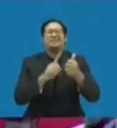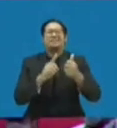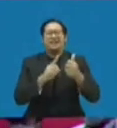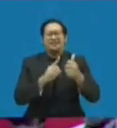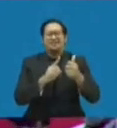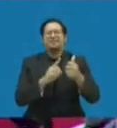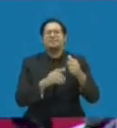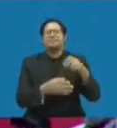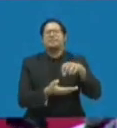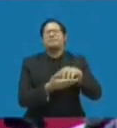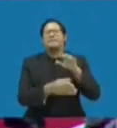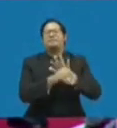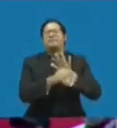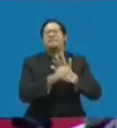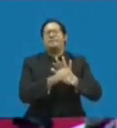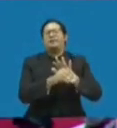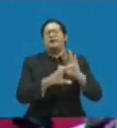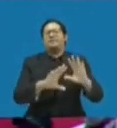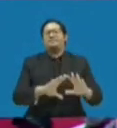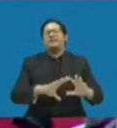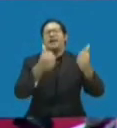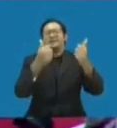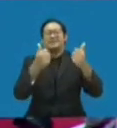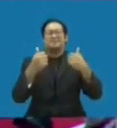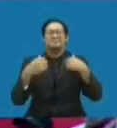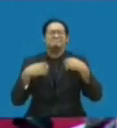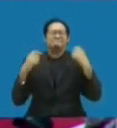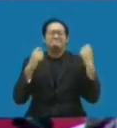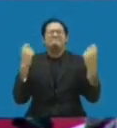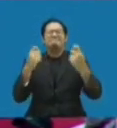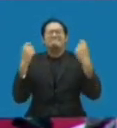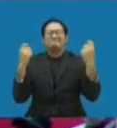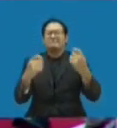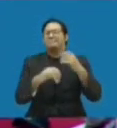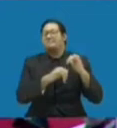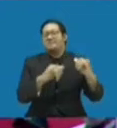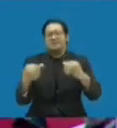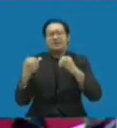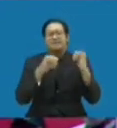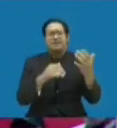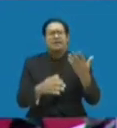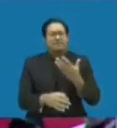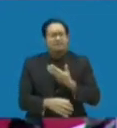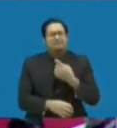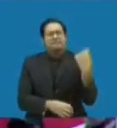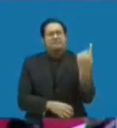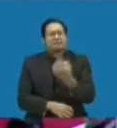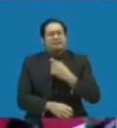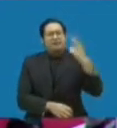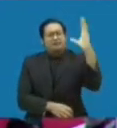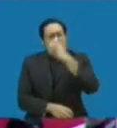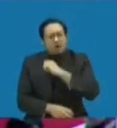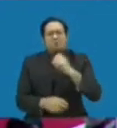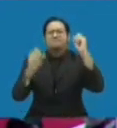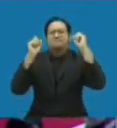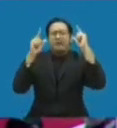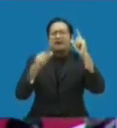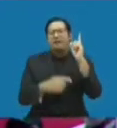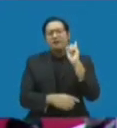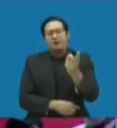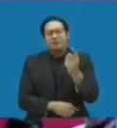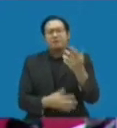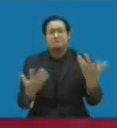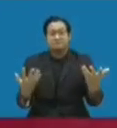Cendrawasih di tanah Papua Hai perlu kita ketahui dan kita sadari Hai